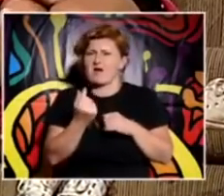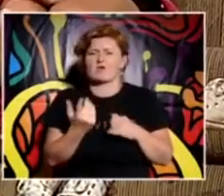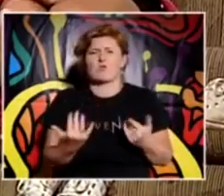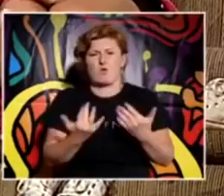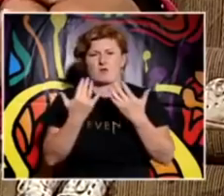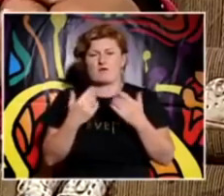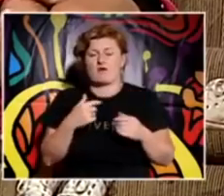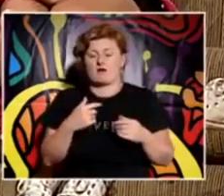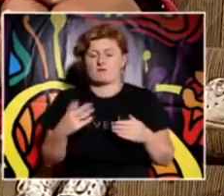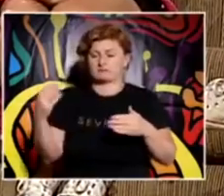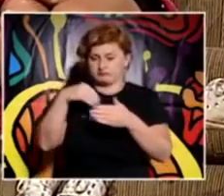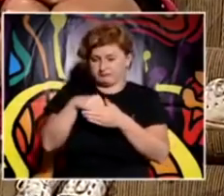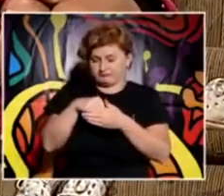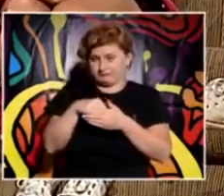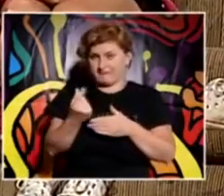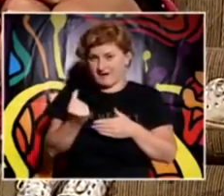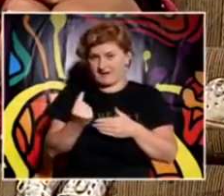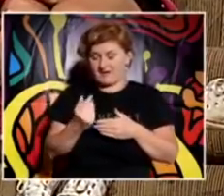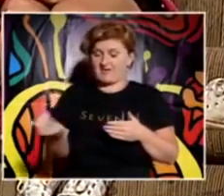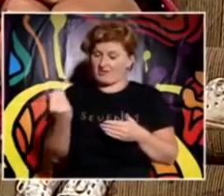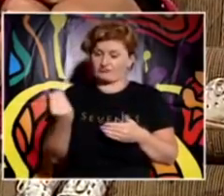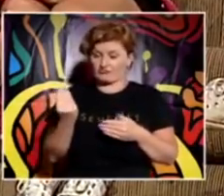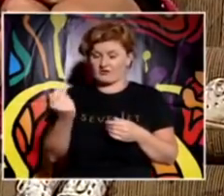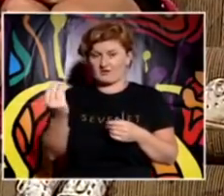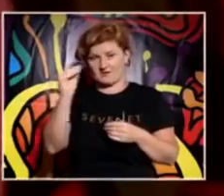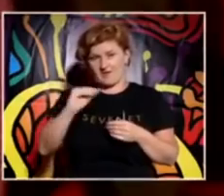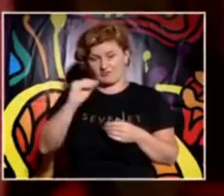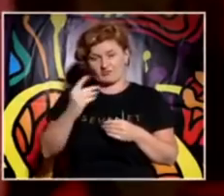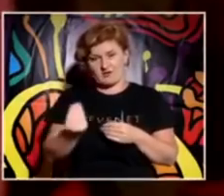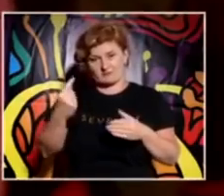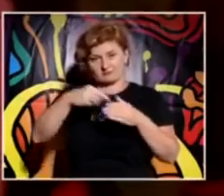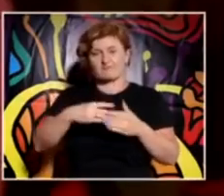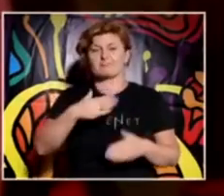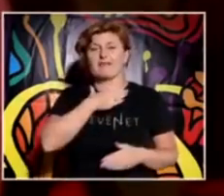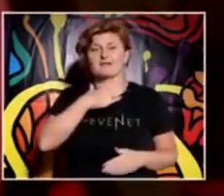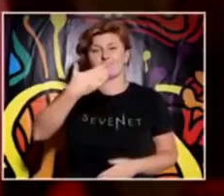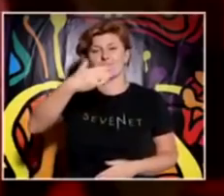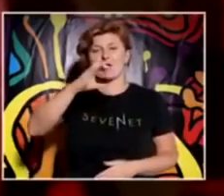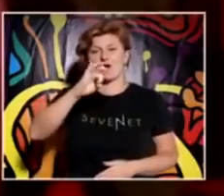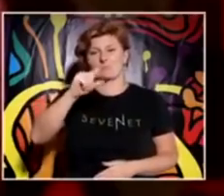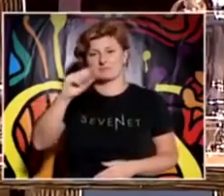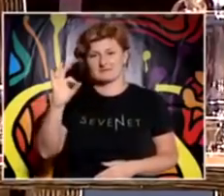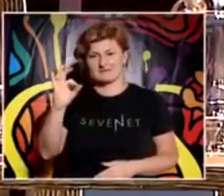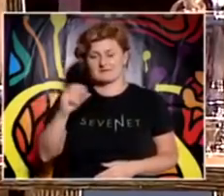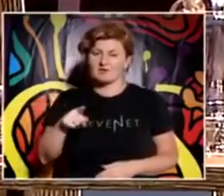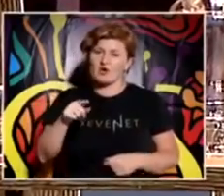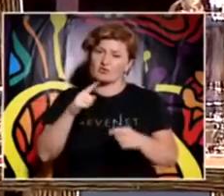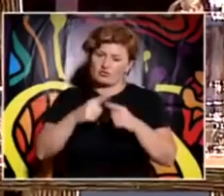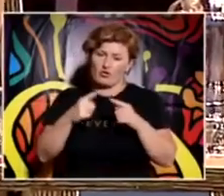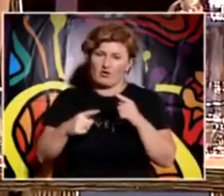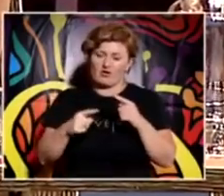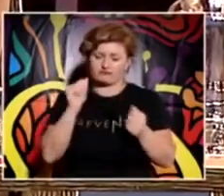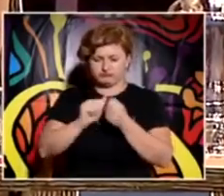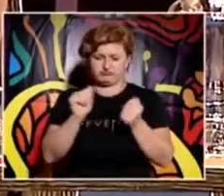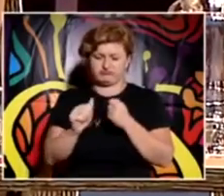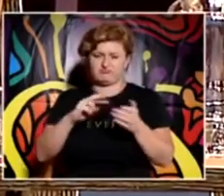też dołączył mops, który jest takim rozwalaczem planu, można powiedzieć, że jest takim rozwalaczem planu. I mogłoby się